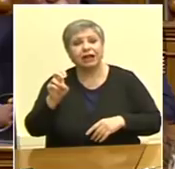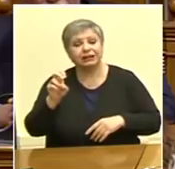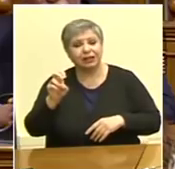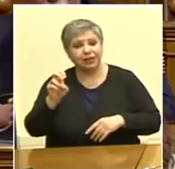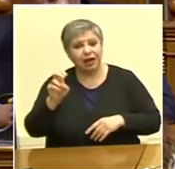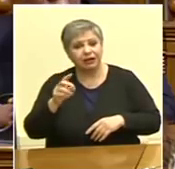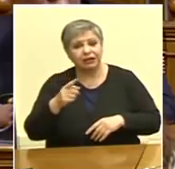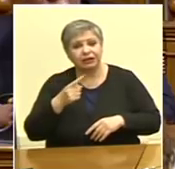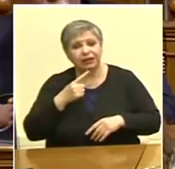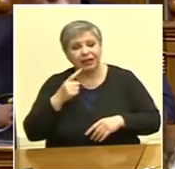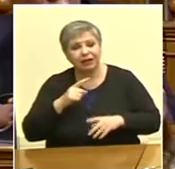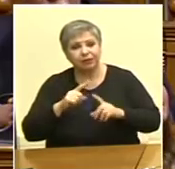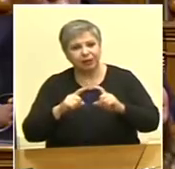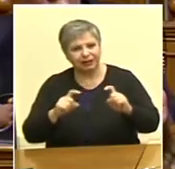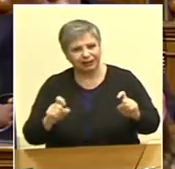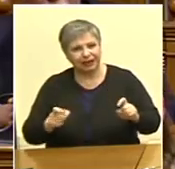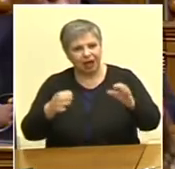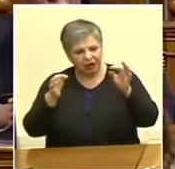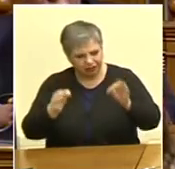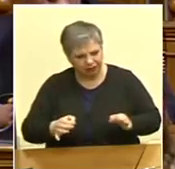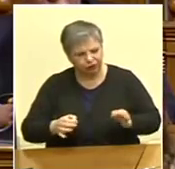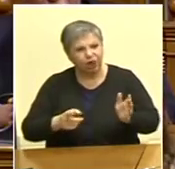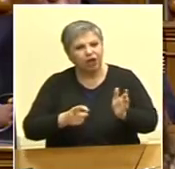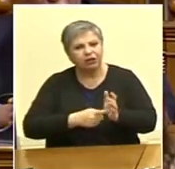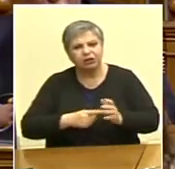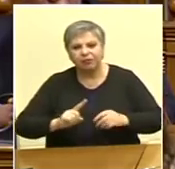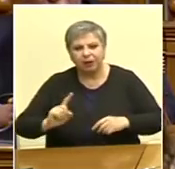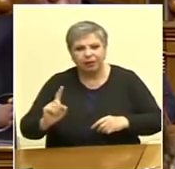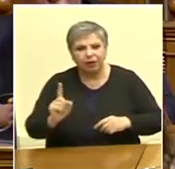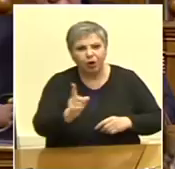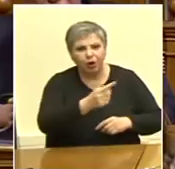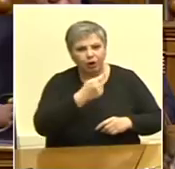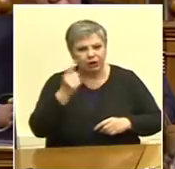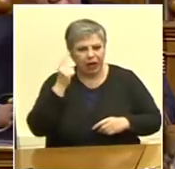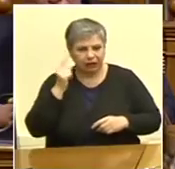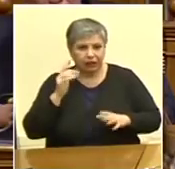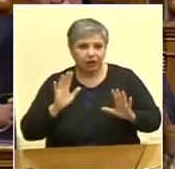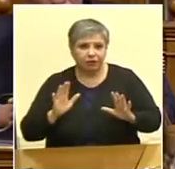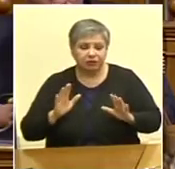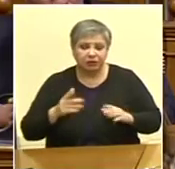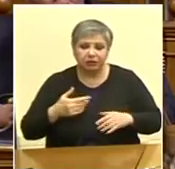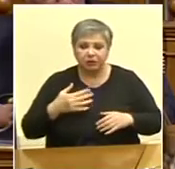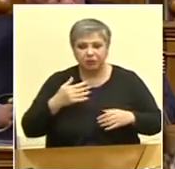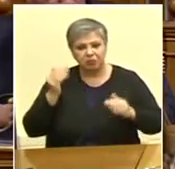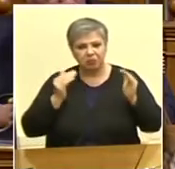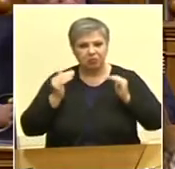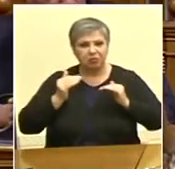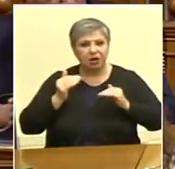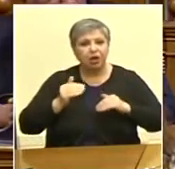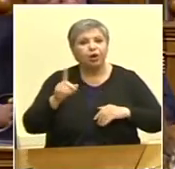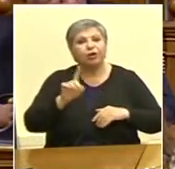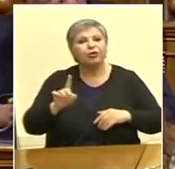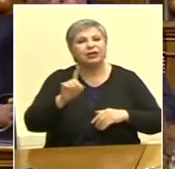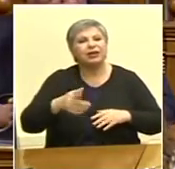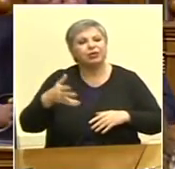χειροκροτήσετε, ακούστε κύριοι συνάδελφοι για να καταλάβετε λίγο, γιατί δεν καταλαβαίνει μάλλον ο κύριος Μητσοτάκης τι διαβάζει. Σε αυτό λοιπόν που είπε ο κύριος Χατζηδάκης στην